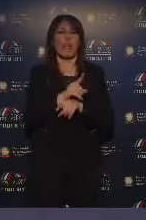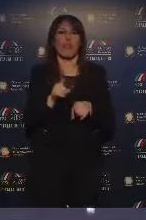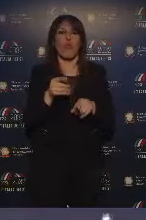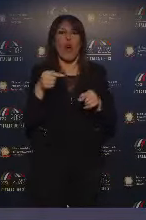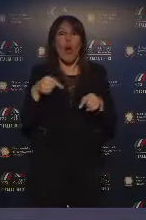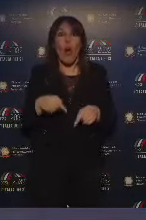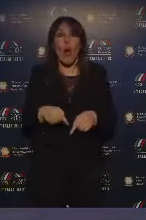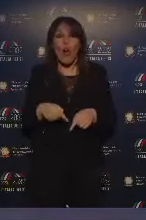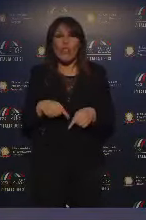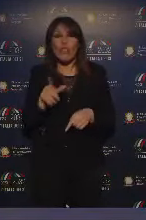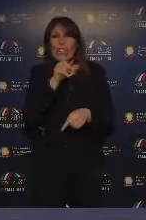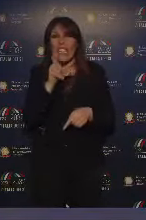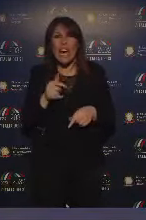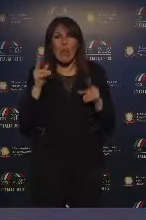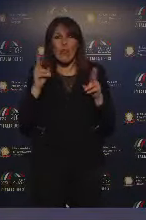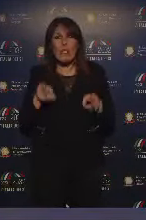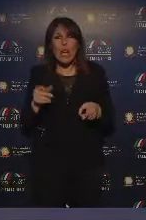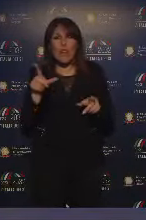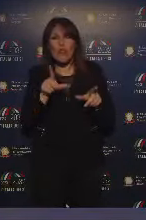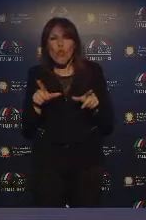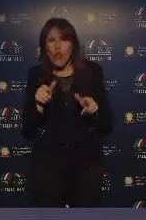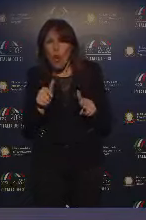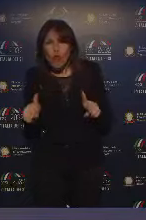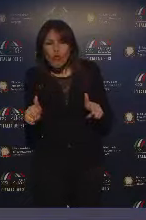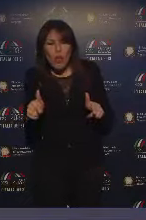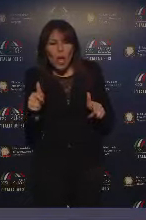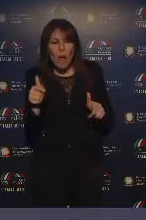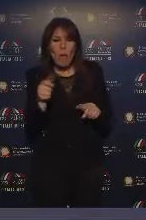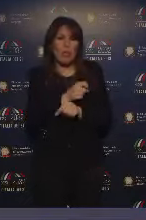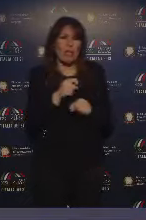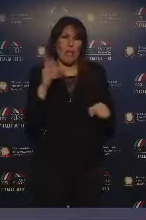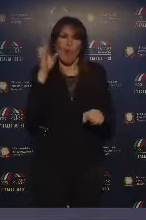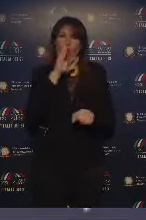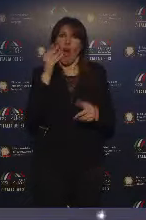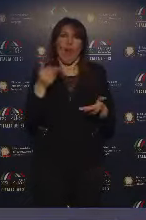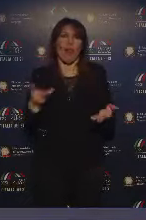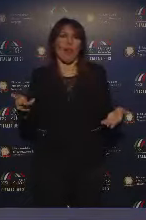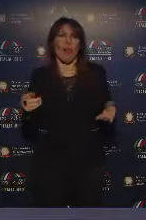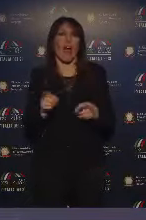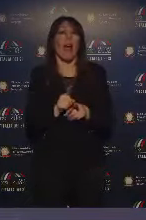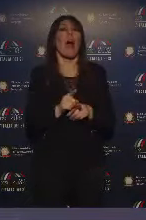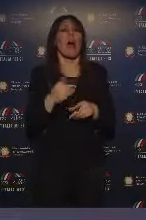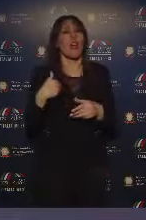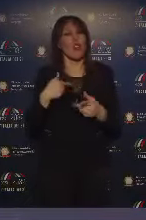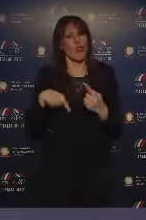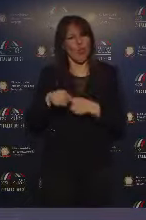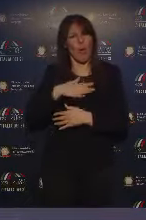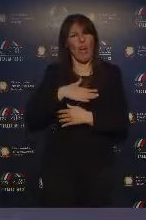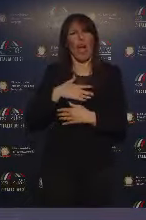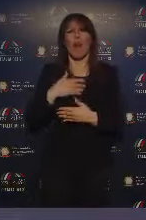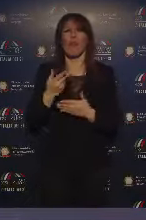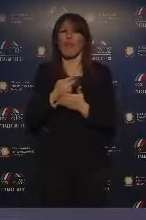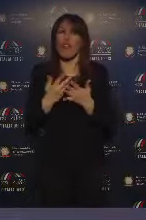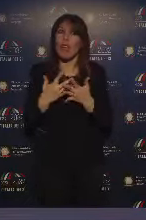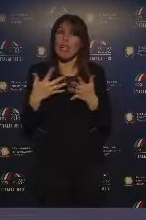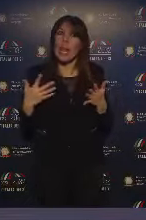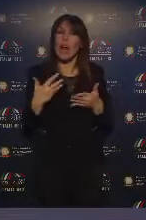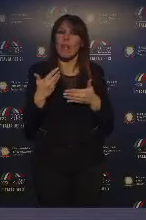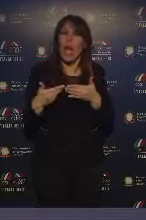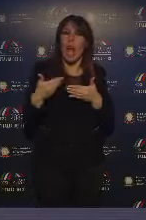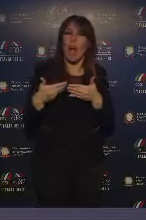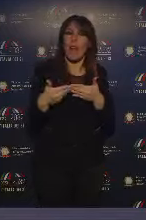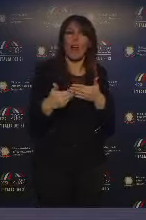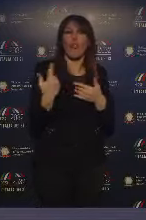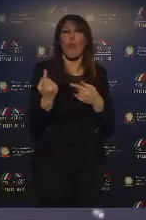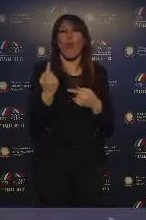autrostrada del sole è è semplicemente follia Ecco noi stiamo portando avanti alcuni grandi progetti che qualcuno in passato